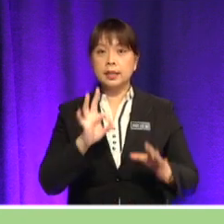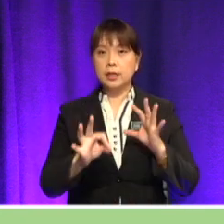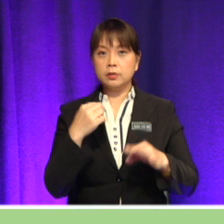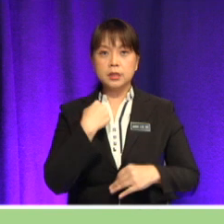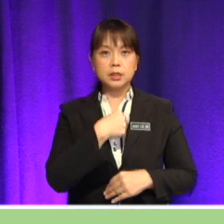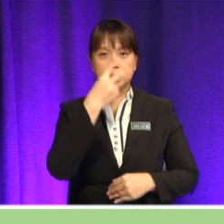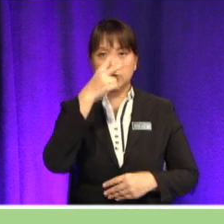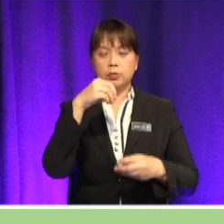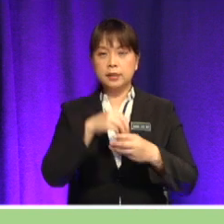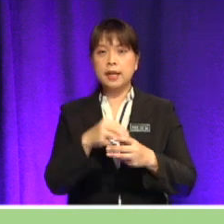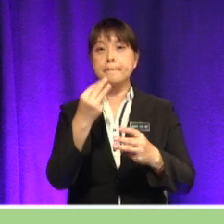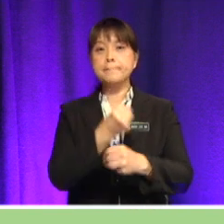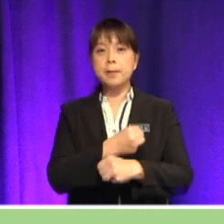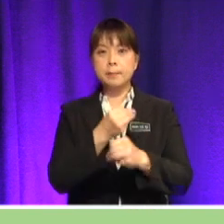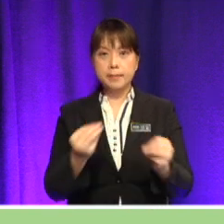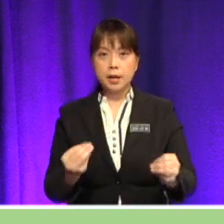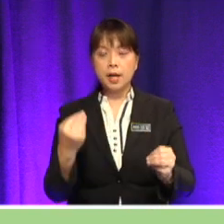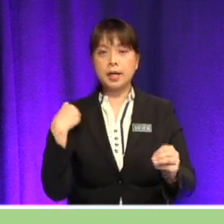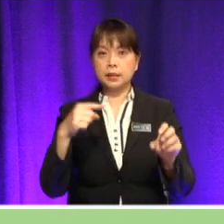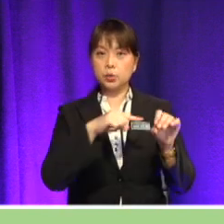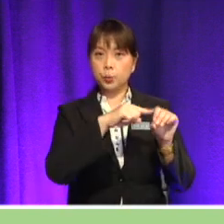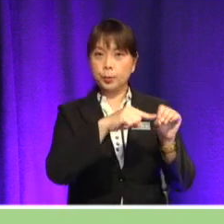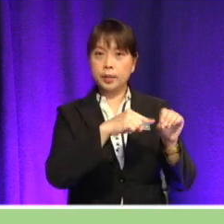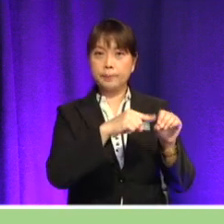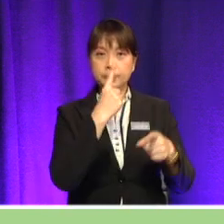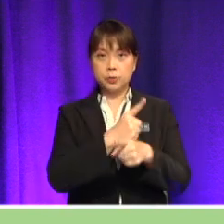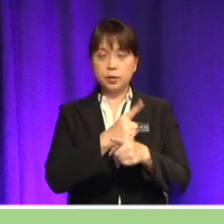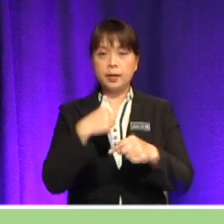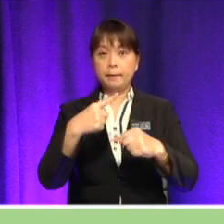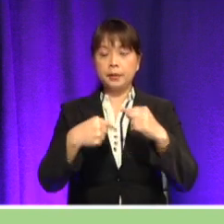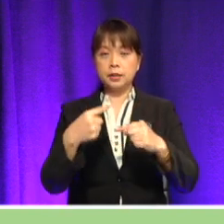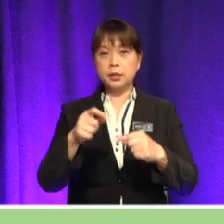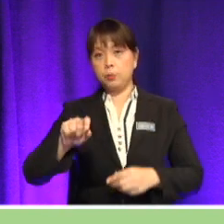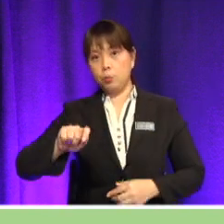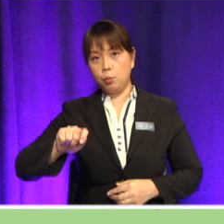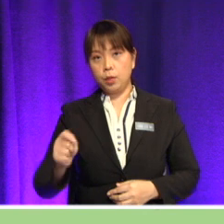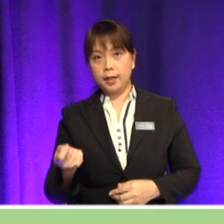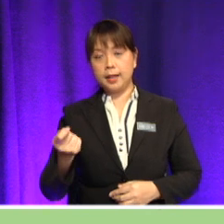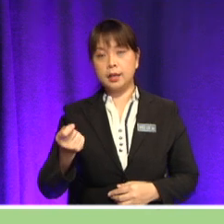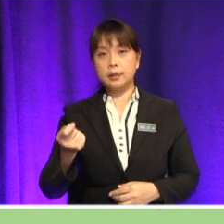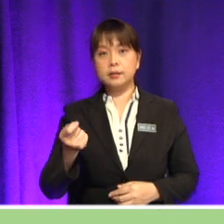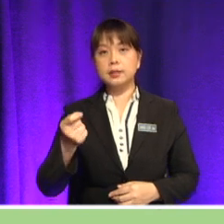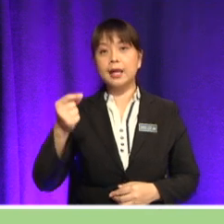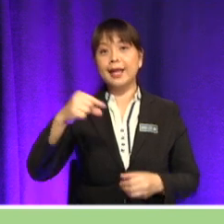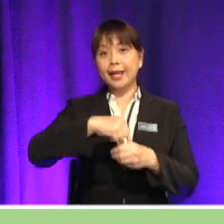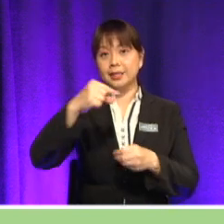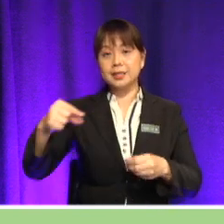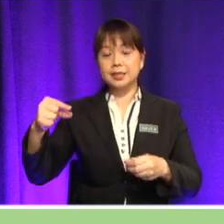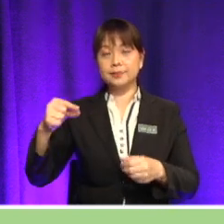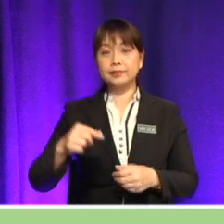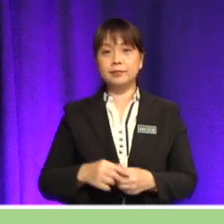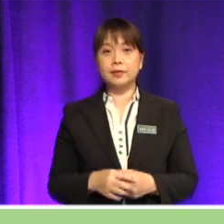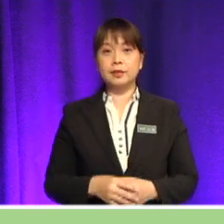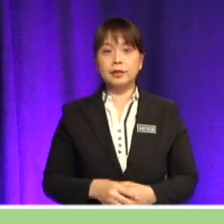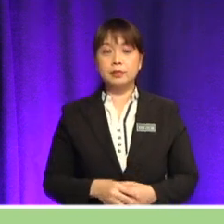ada lubang Oke bila kita on saja guys udara akan berhala Ju rendah dengan tekanan tinggi akan